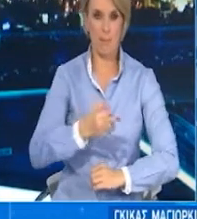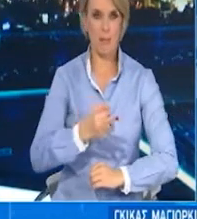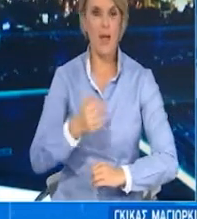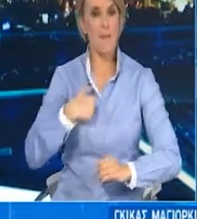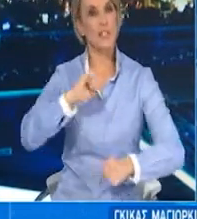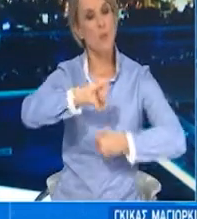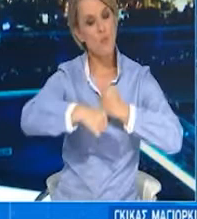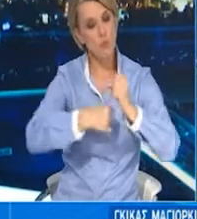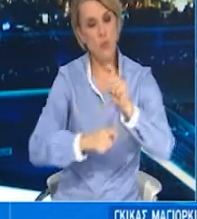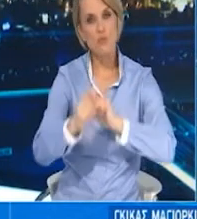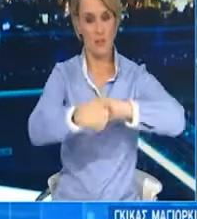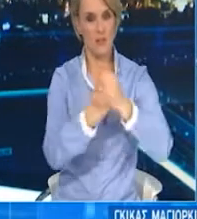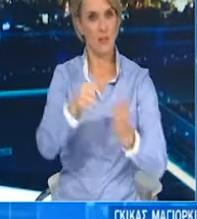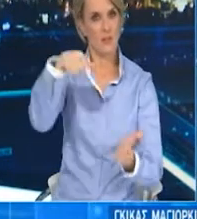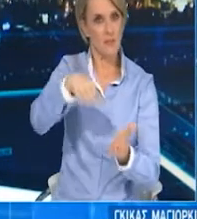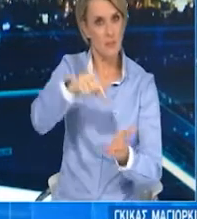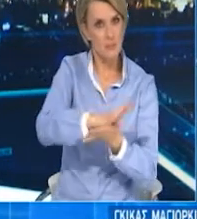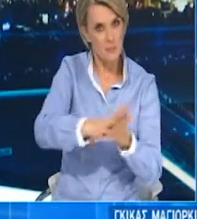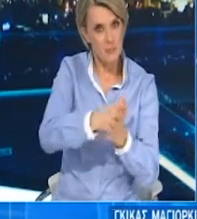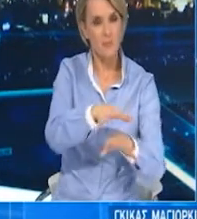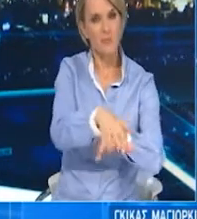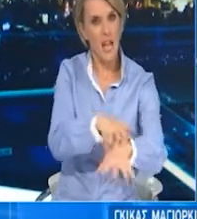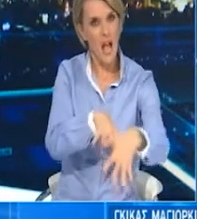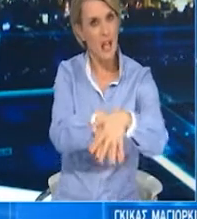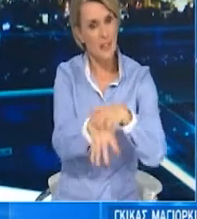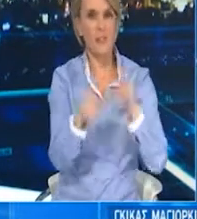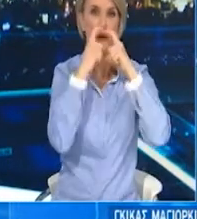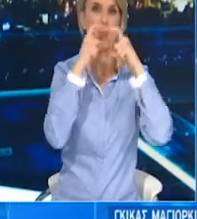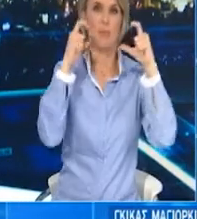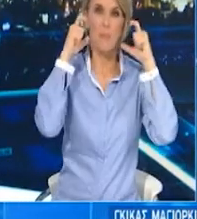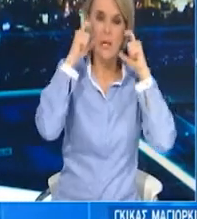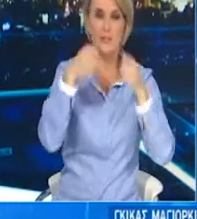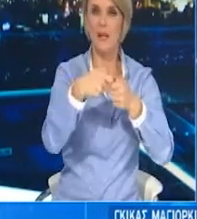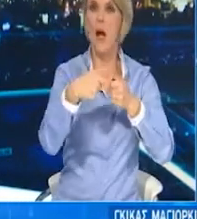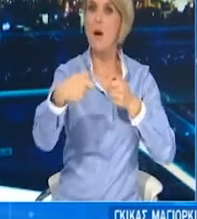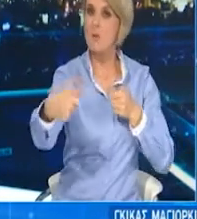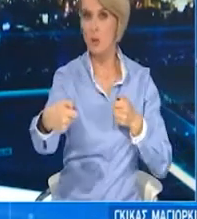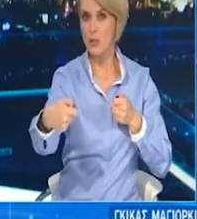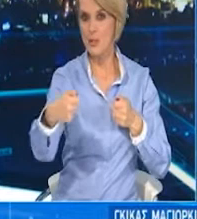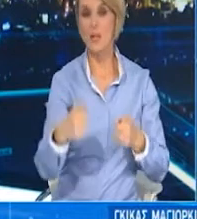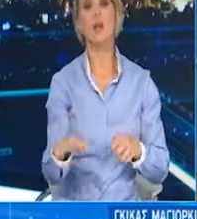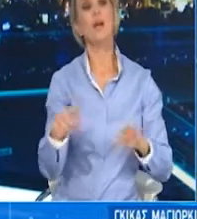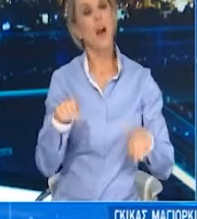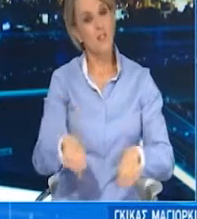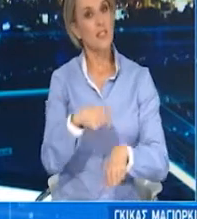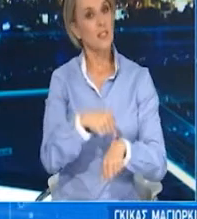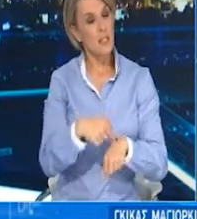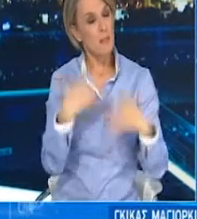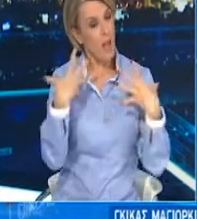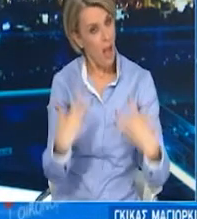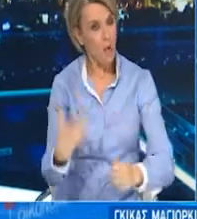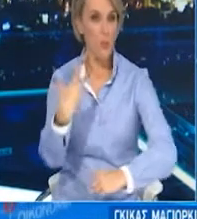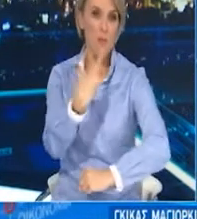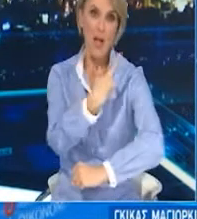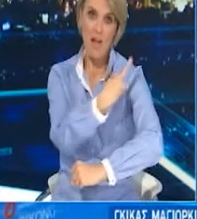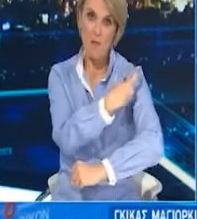φούσκα σε όλη τη διάρκεια των εορτών. Η έλευση του ασφαλούς και αποτελεσματικού εμβολίου αποτελεί την αιχμή του δόρατος της